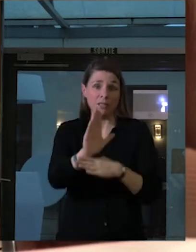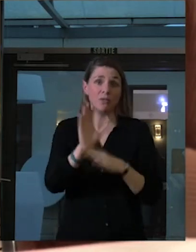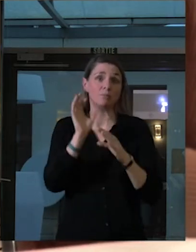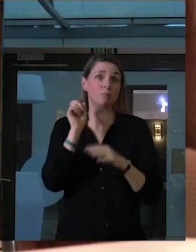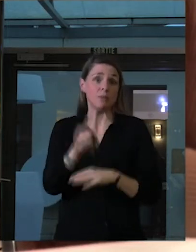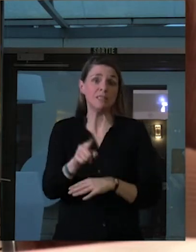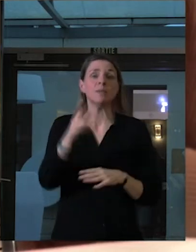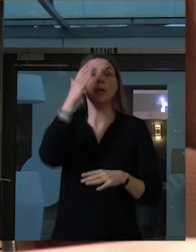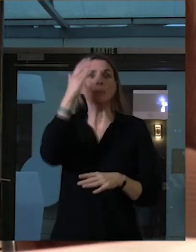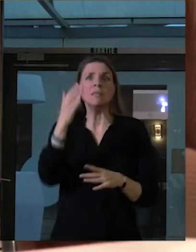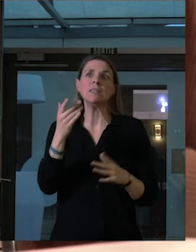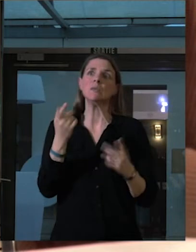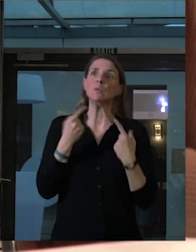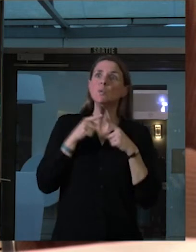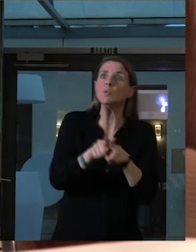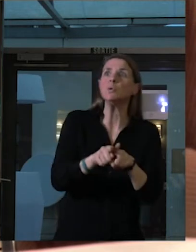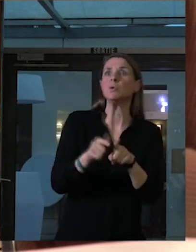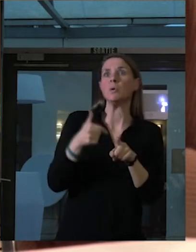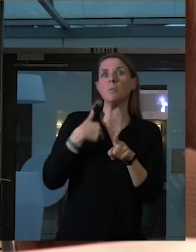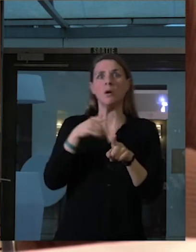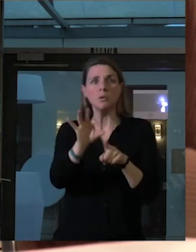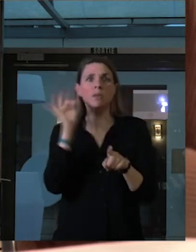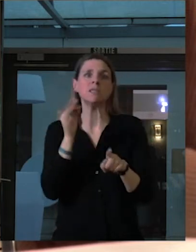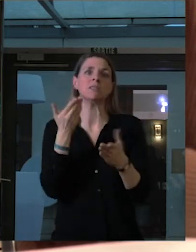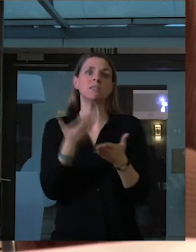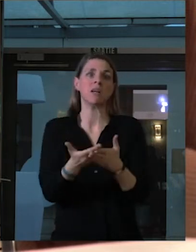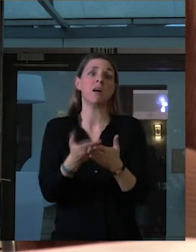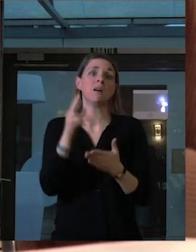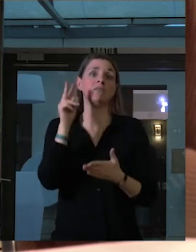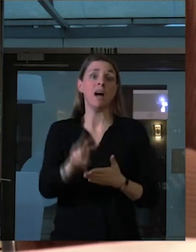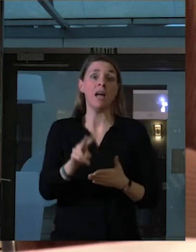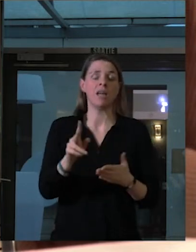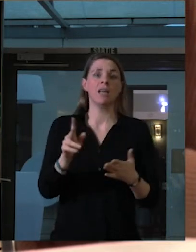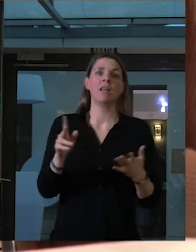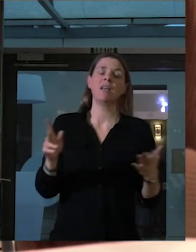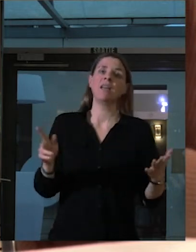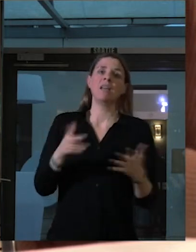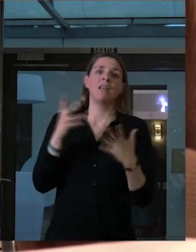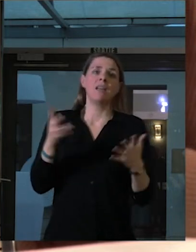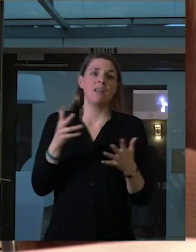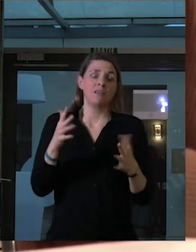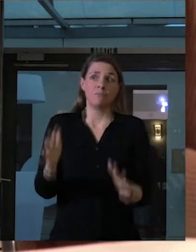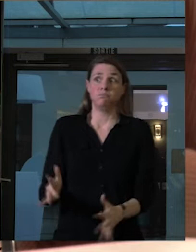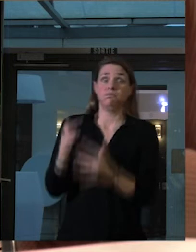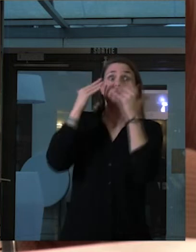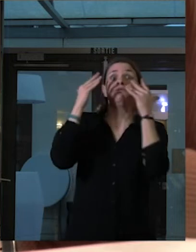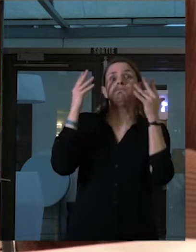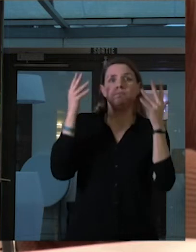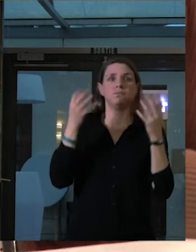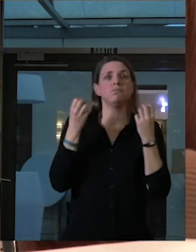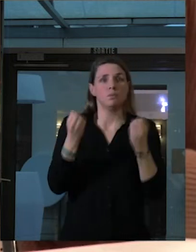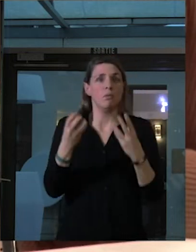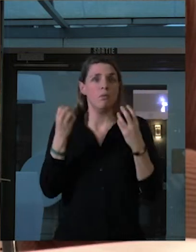Mais en termes de légitimité, c'est encore compliqué parce que, encore une fois, on prend une vague, mais assez violente quand même, le plus